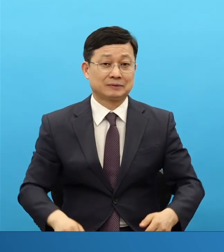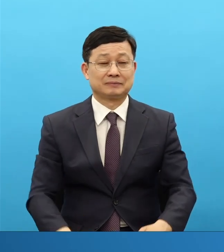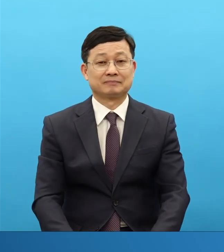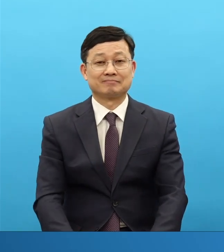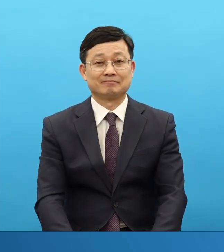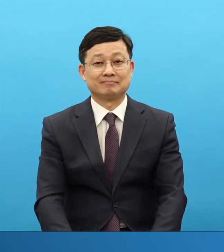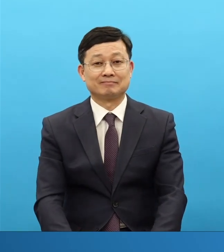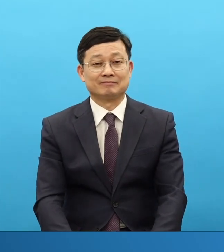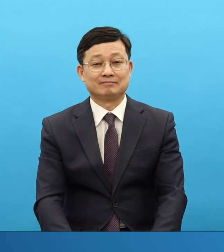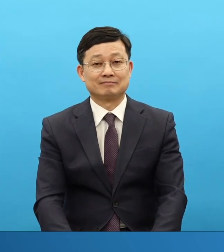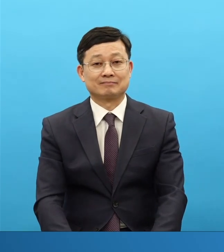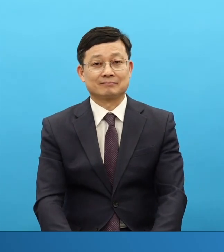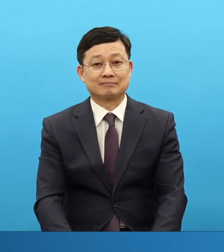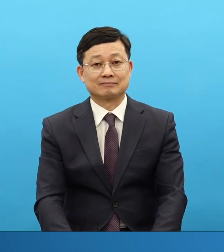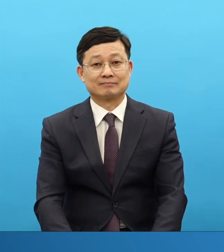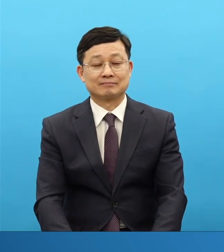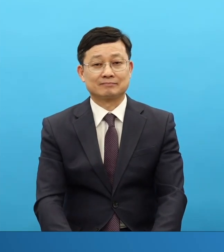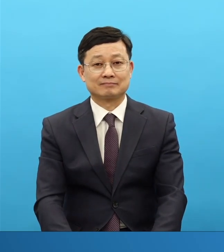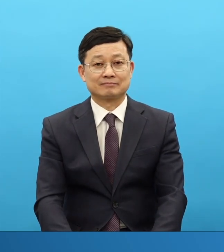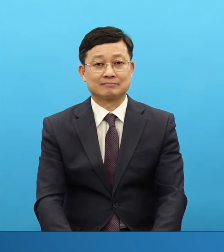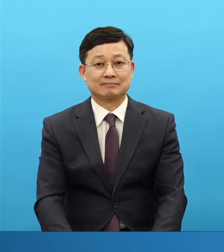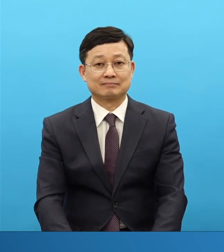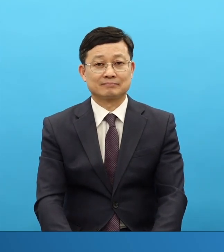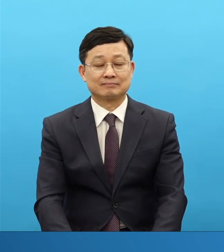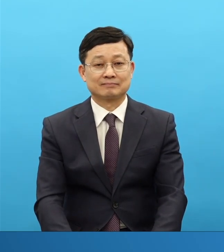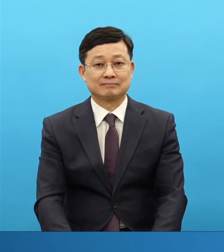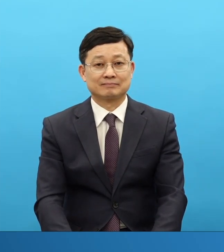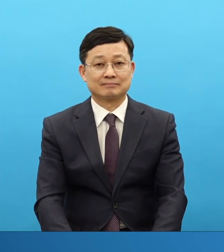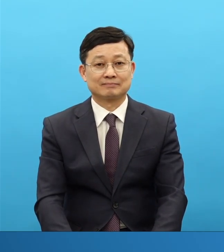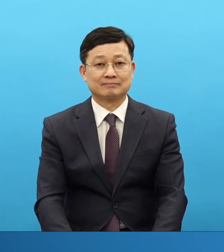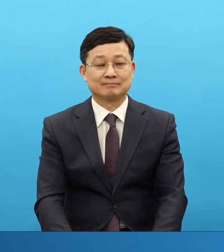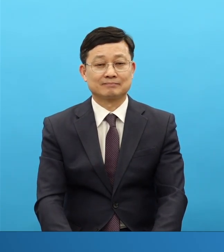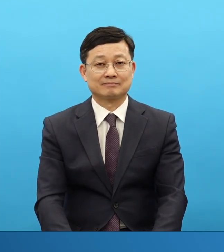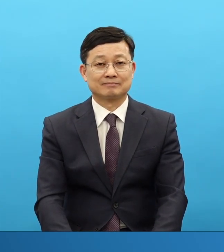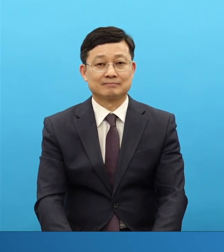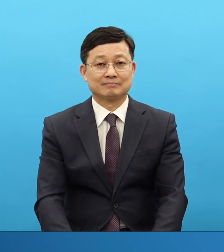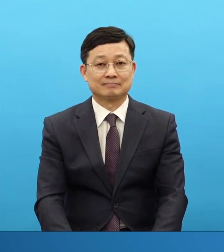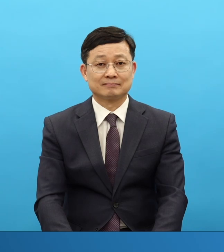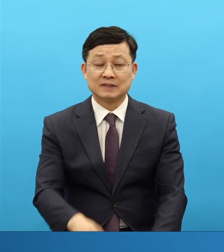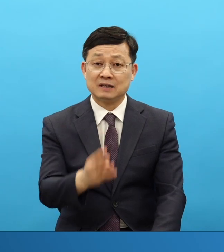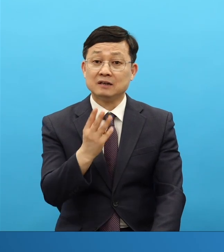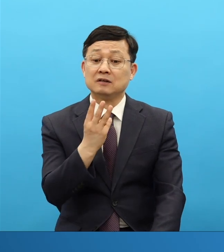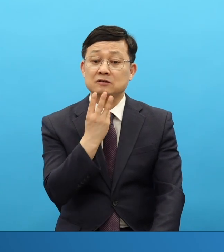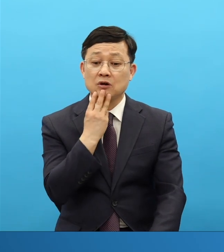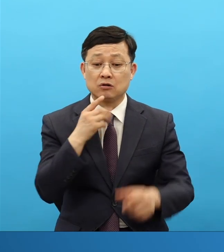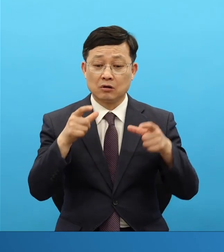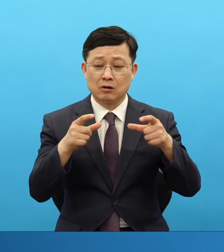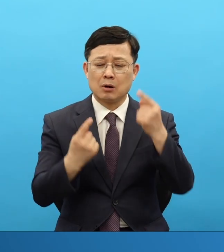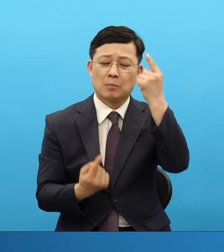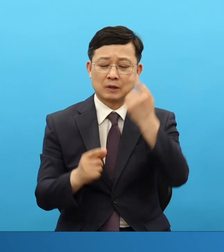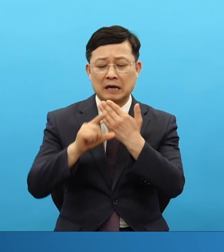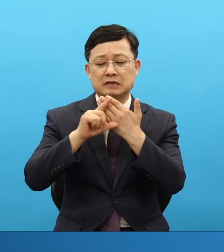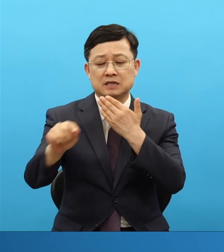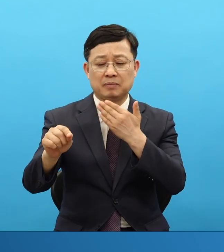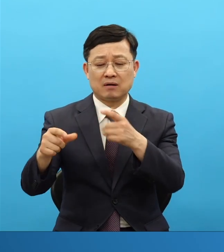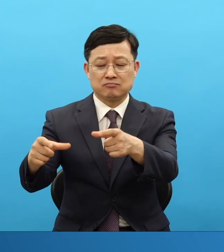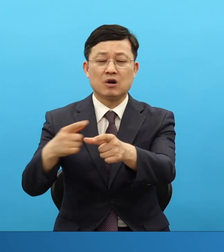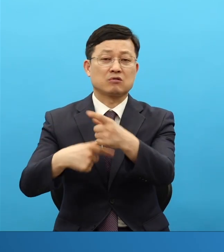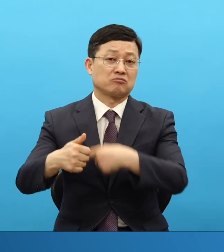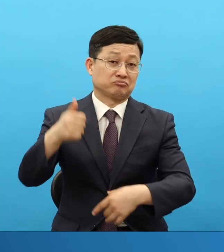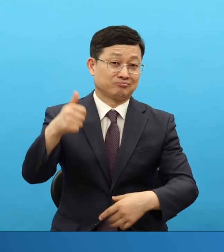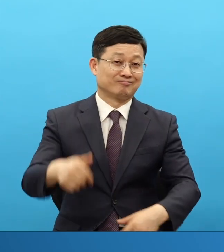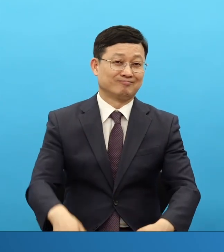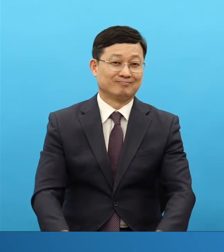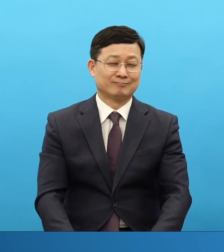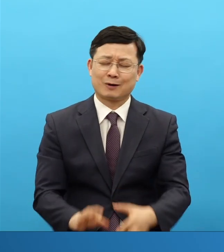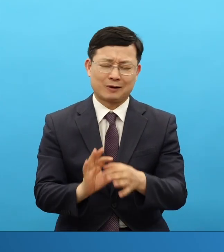to be a TCK house that can properly train them. They can go back to the nations and proclaim the 그래, gospel. 뭐 서울도 좋지만 지방이면 더 좋습니다. Yeah, Seoul is 상관없습니다. fine, but it's better down in the remote